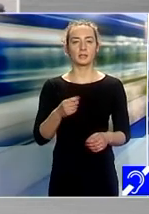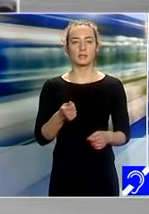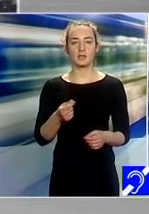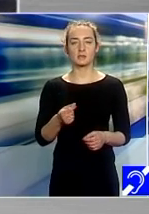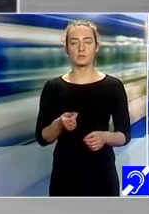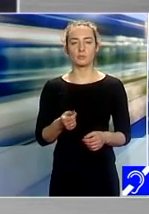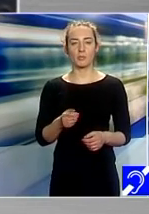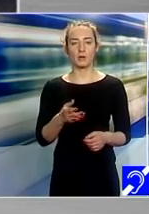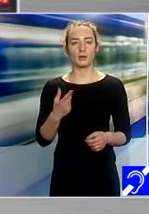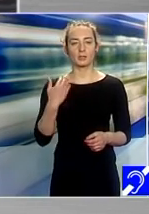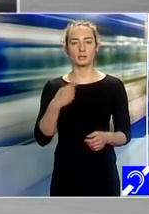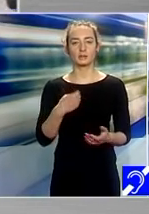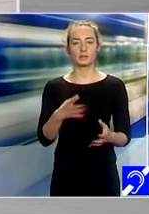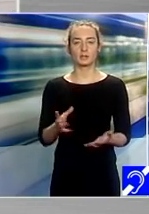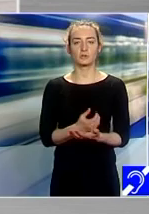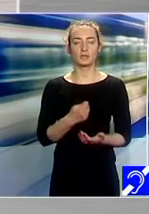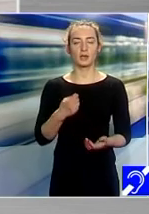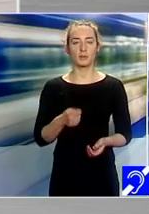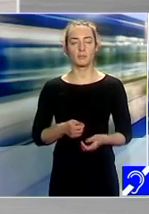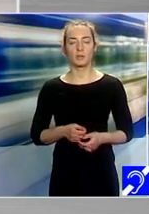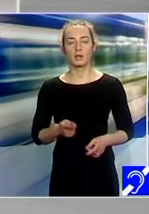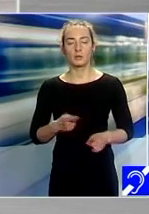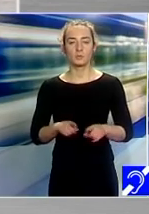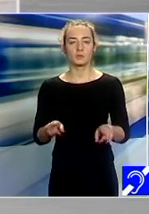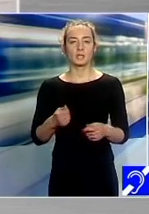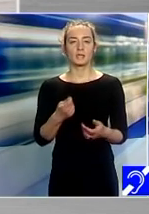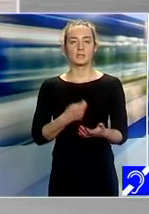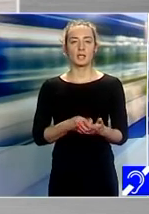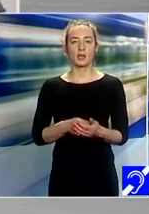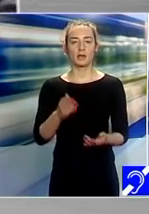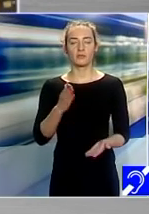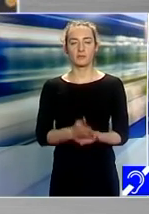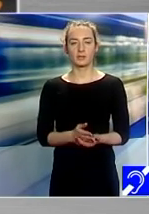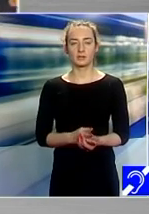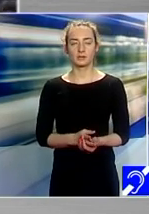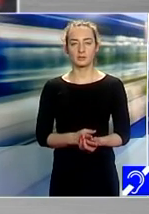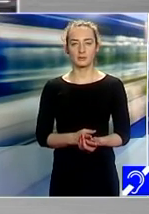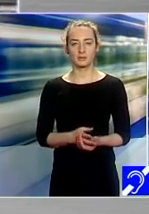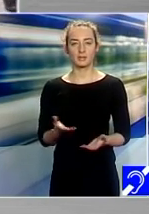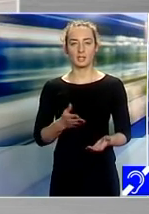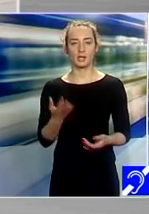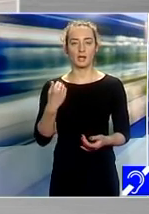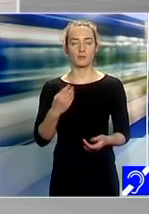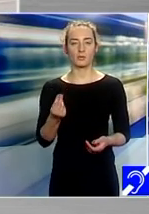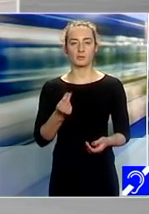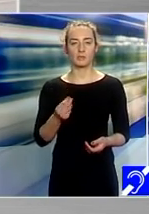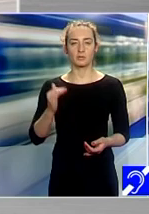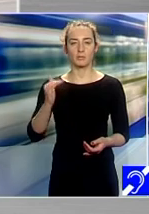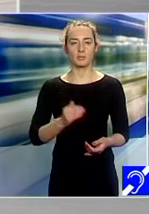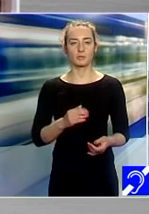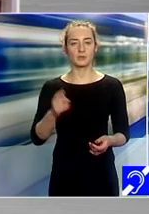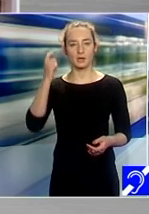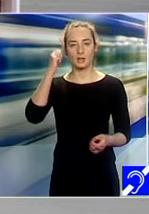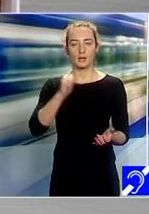și a fost un salariu, să zic, fix pe care l-am avut pentru mai puțin bătaie de